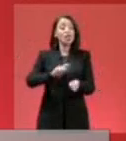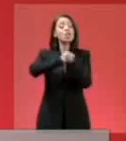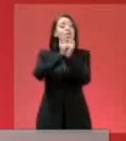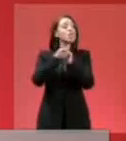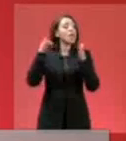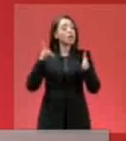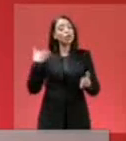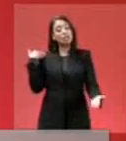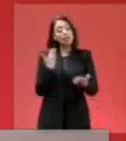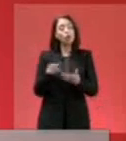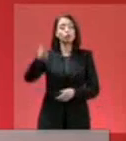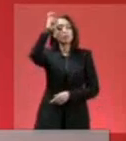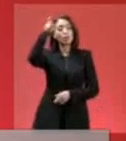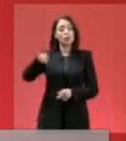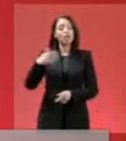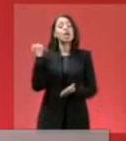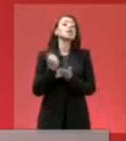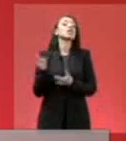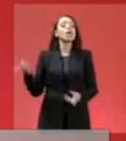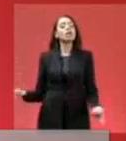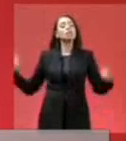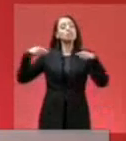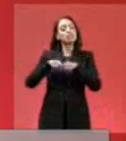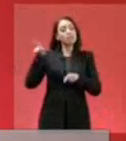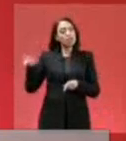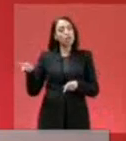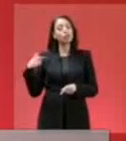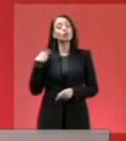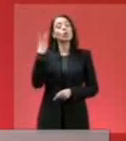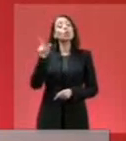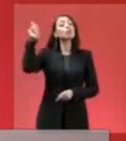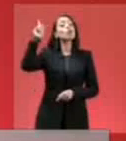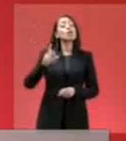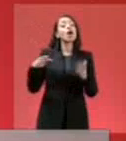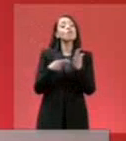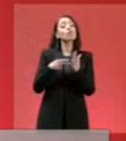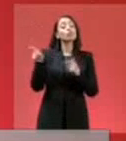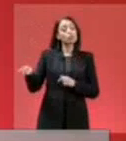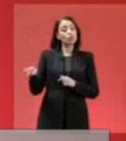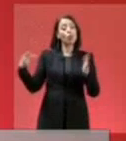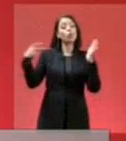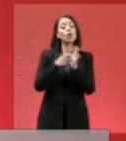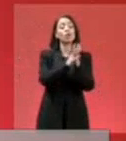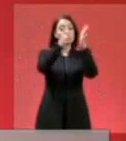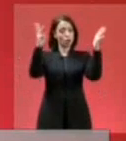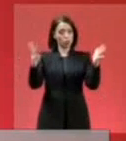του τέλους των μνημονίων και συνετελέστηκε τυπικά την 21η του Αυγούστου το 2018.